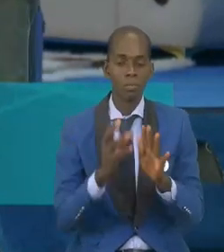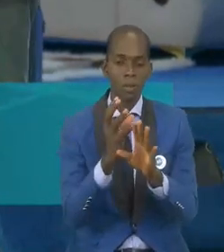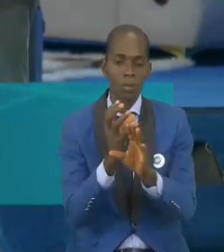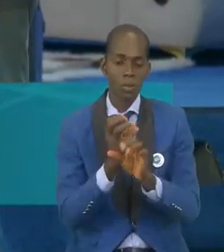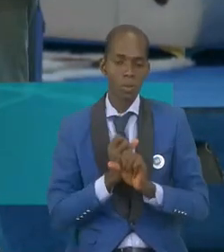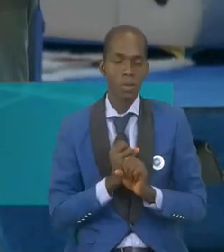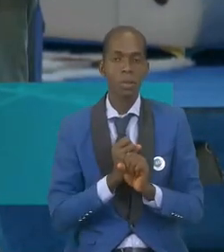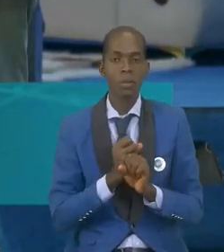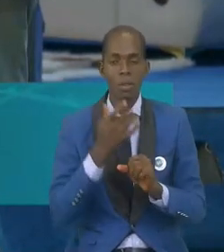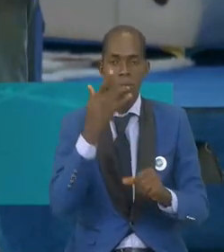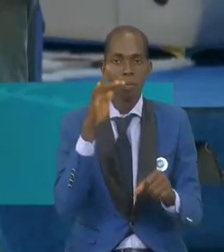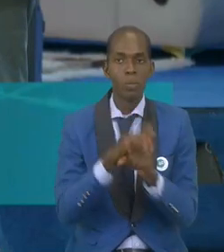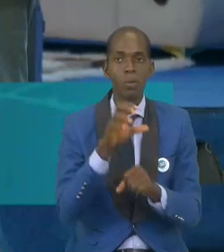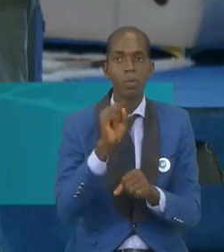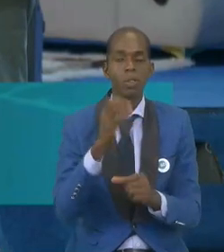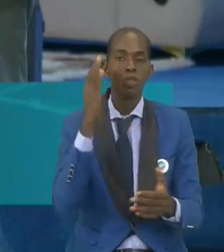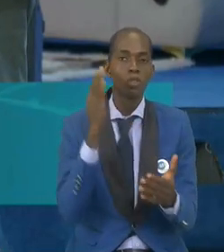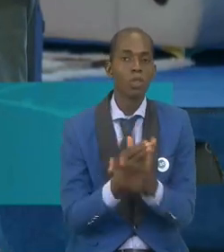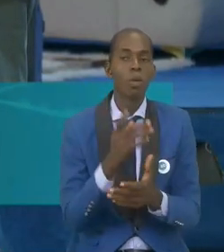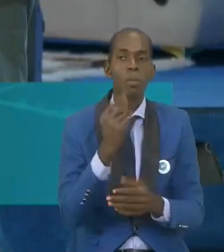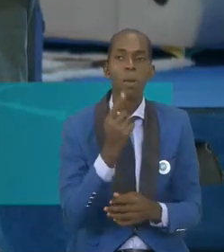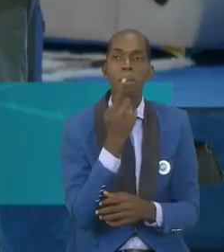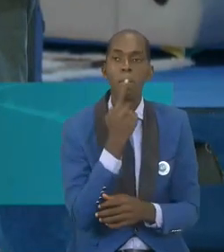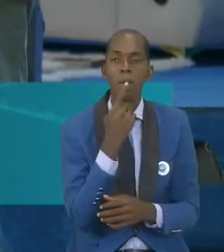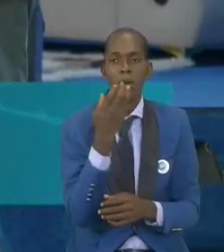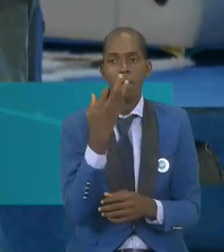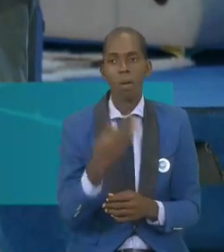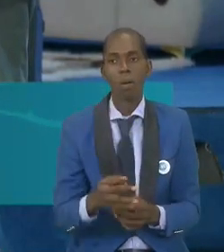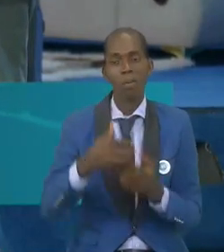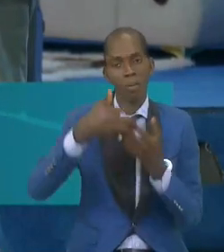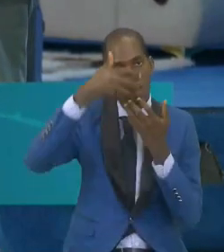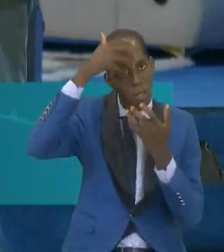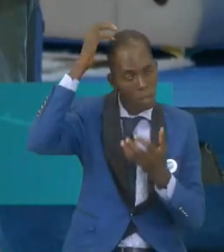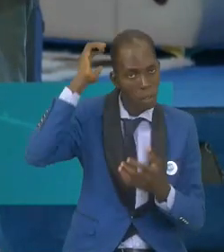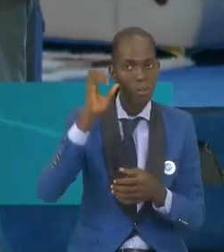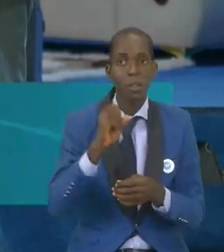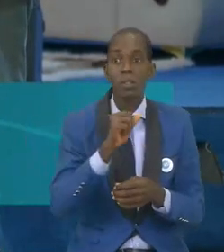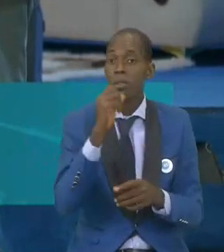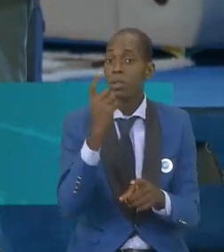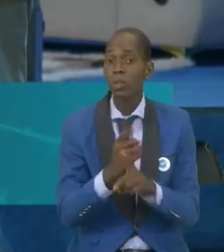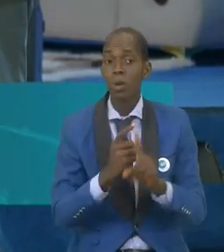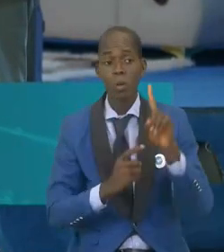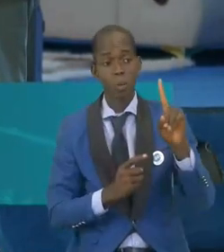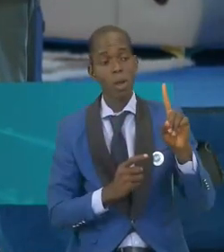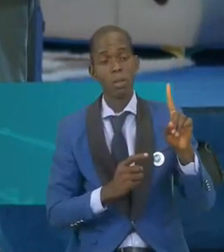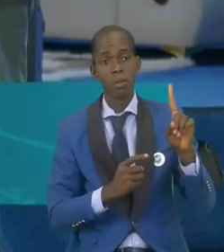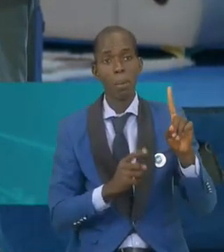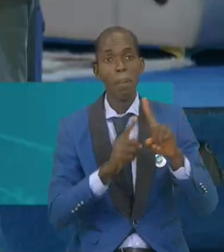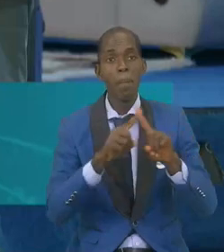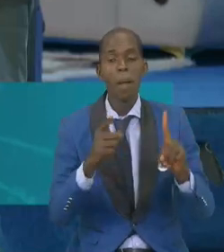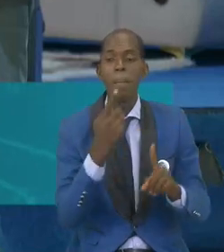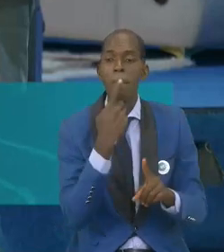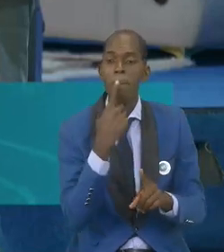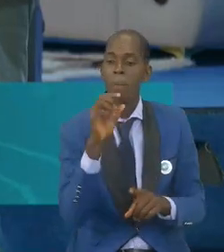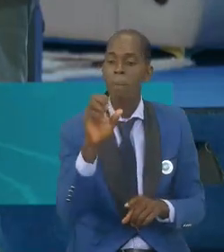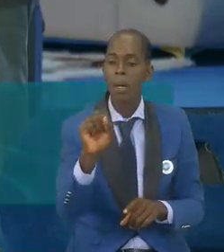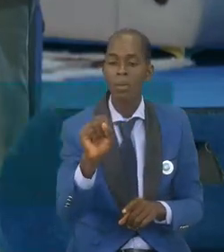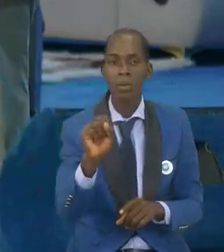exerçait la justice obtint des promesses fermées la gueule des lions